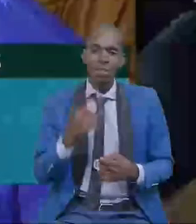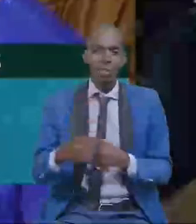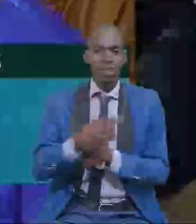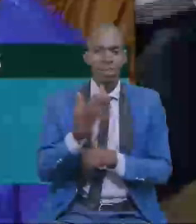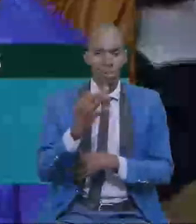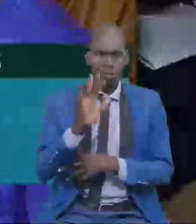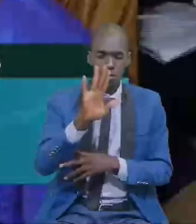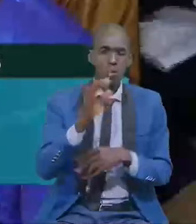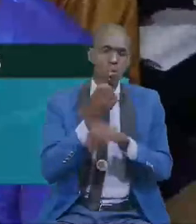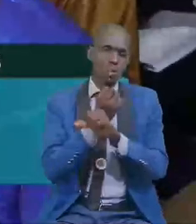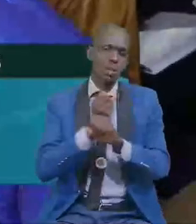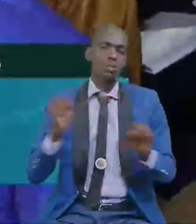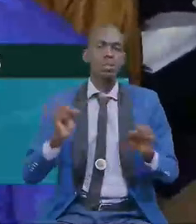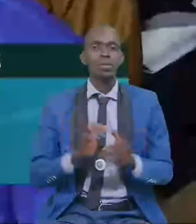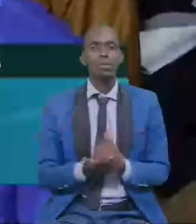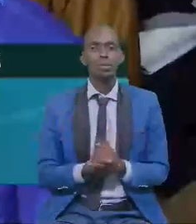salut.